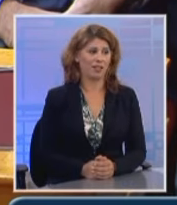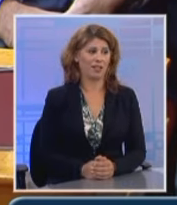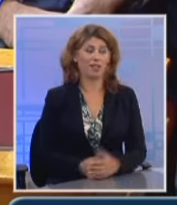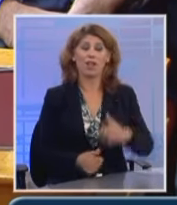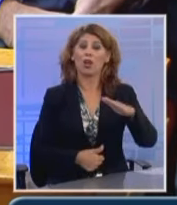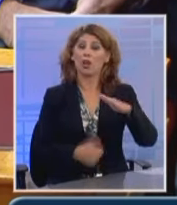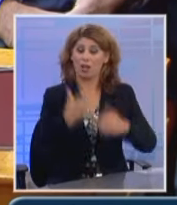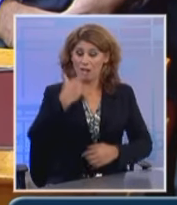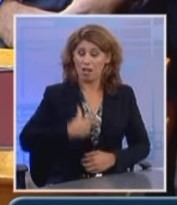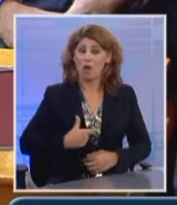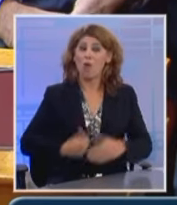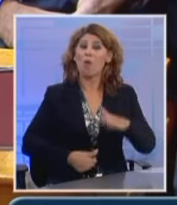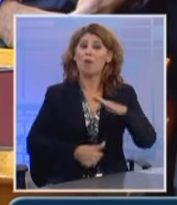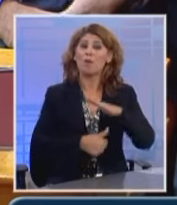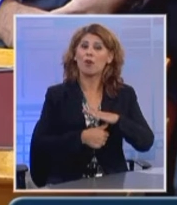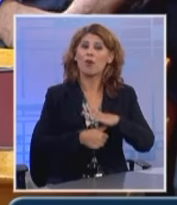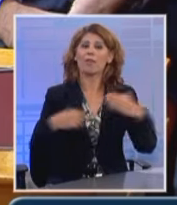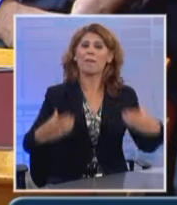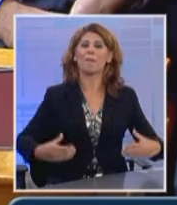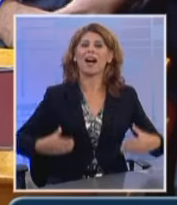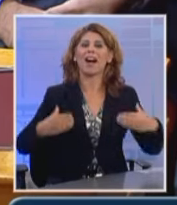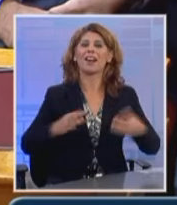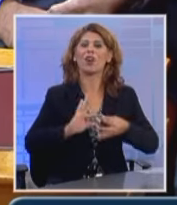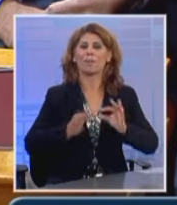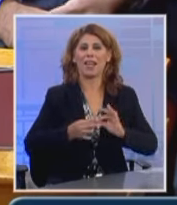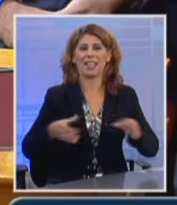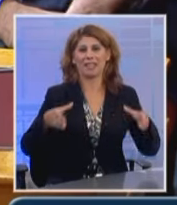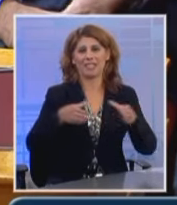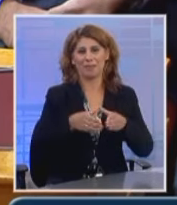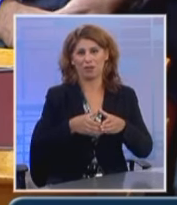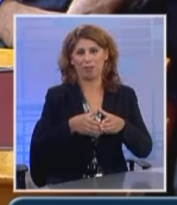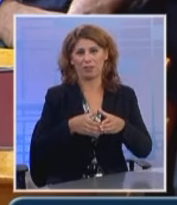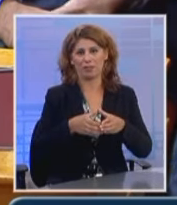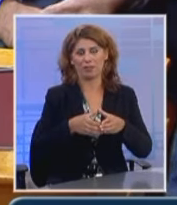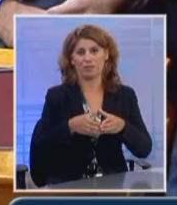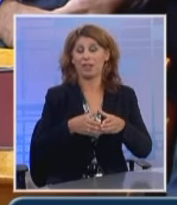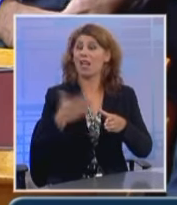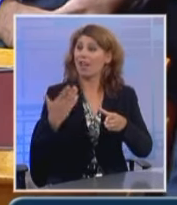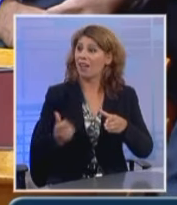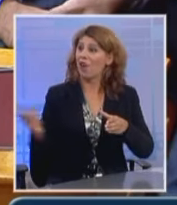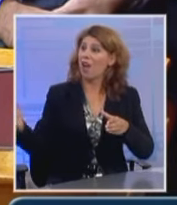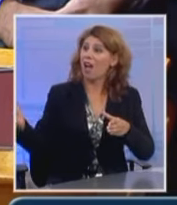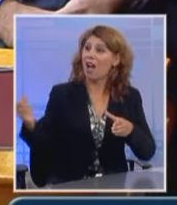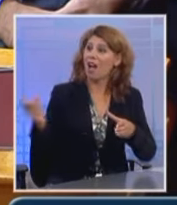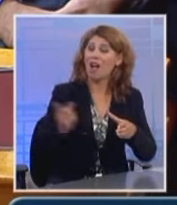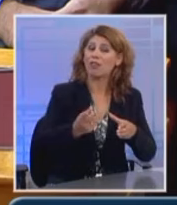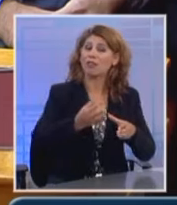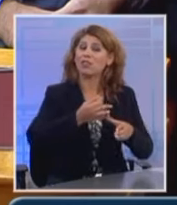πρόεδρος της Παραολυμπιακής Επιτροπής, έχοντας αυτούς τους υπέροχους